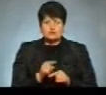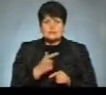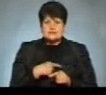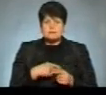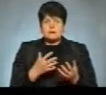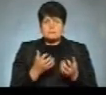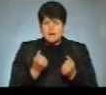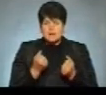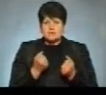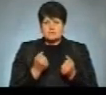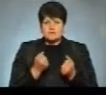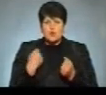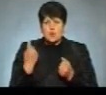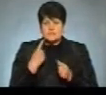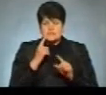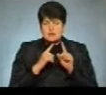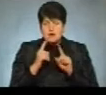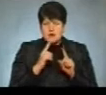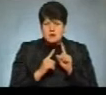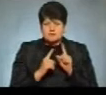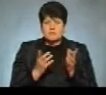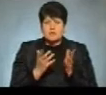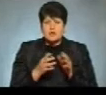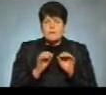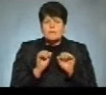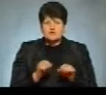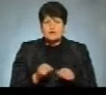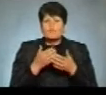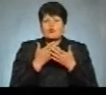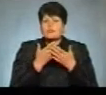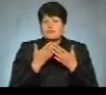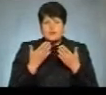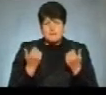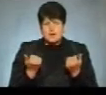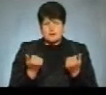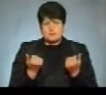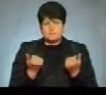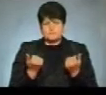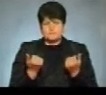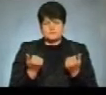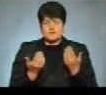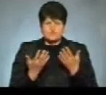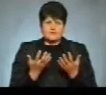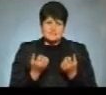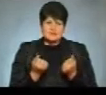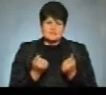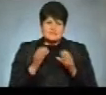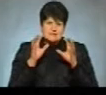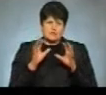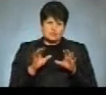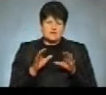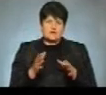ця обласна рада, яка, можливо, не має, якщо взяти ну, з чисто такої